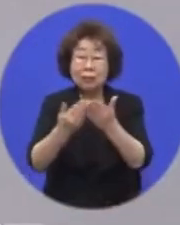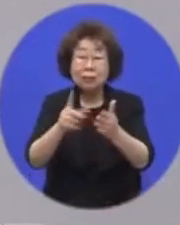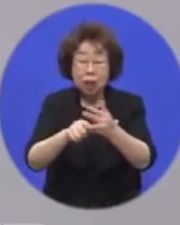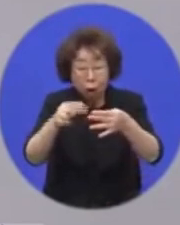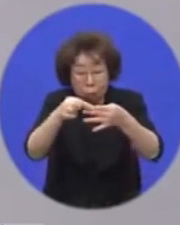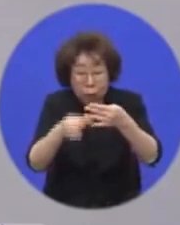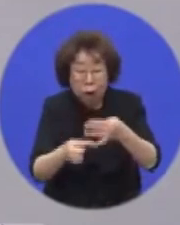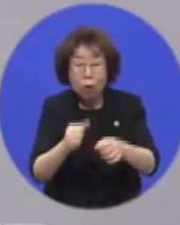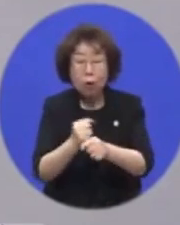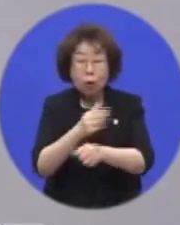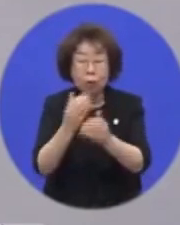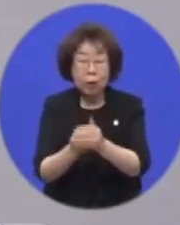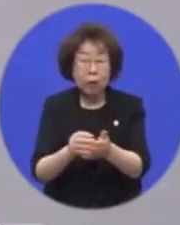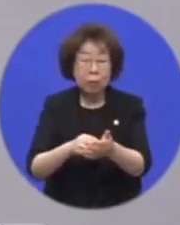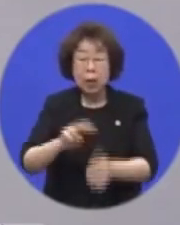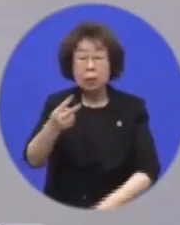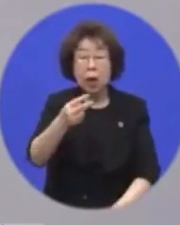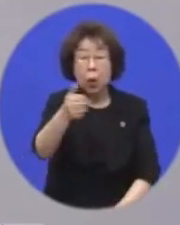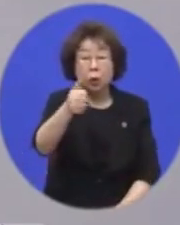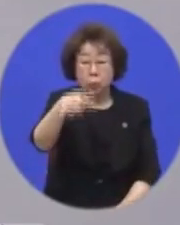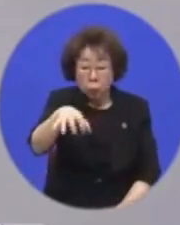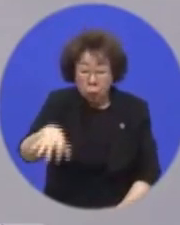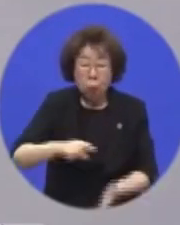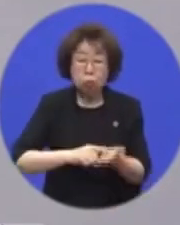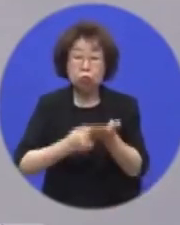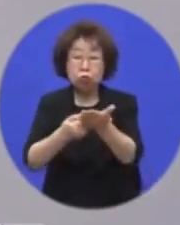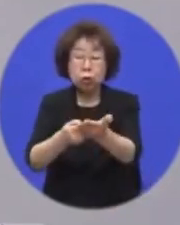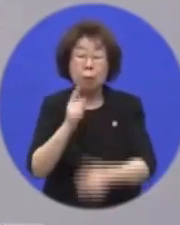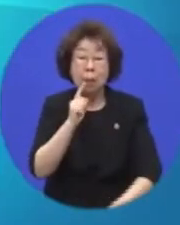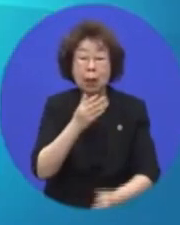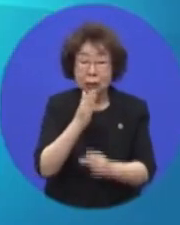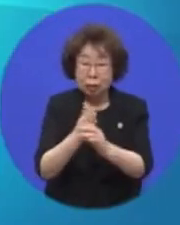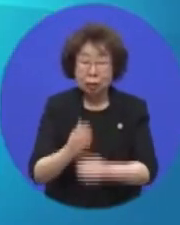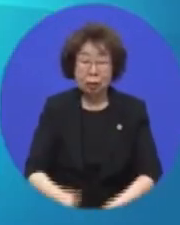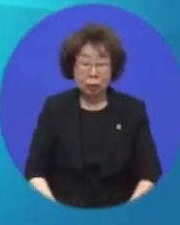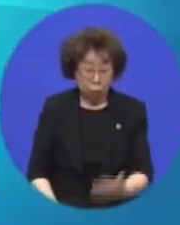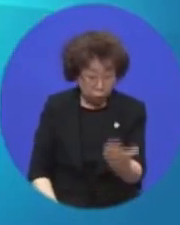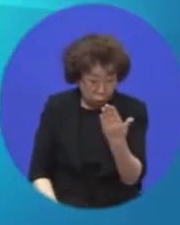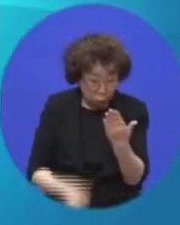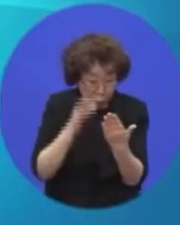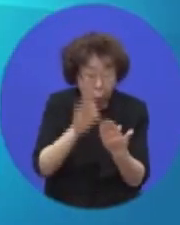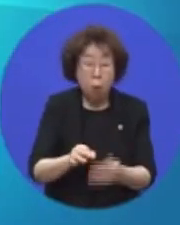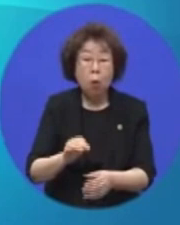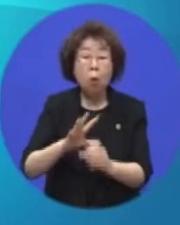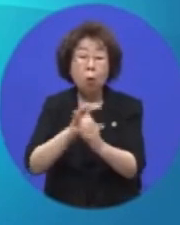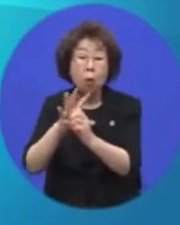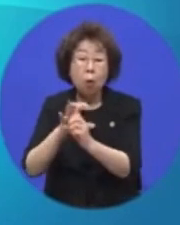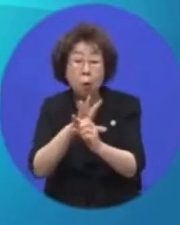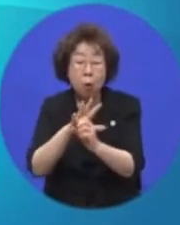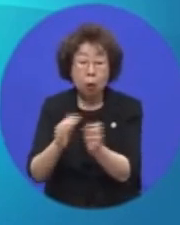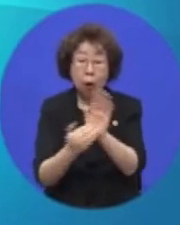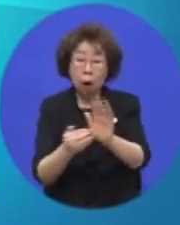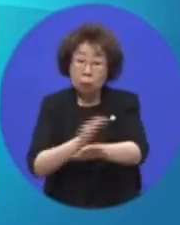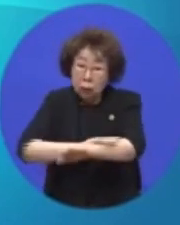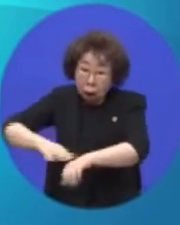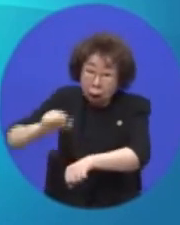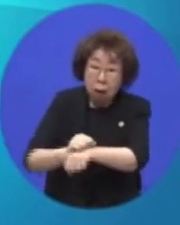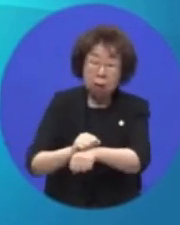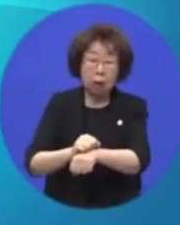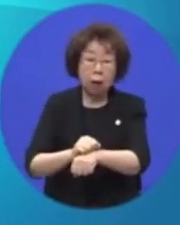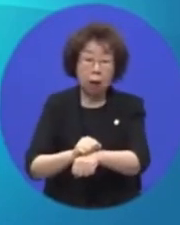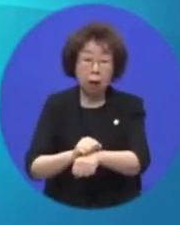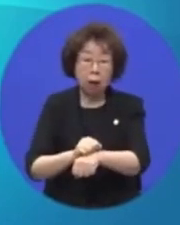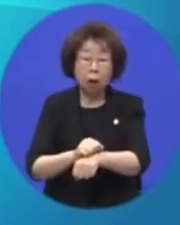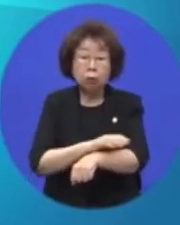이런거를 이루고 10 3개 지역구에 내렸다 그러더라구요 이러한 애 코로나 사태에 잘 대처했다 라고